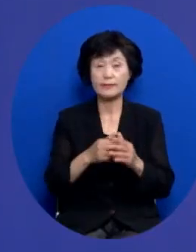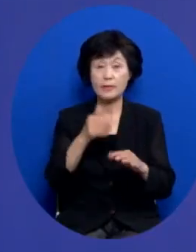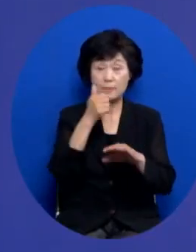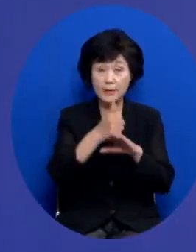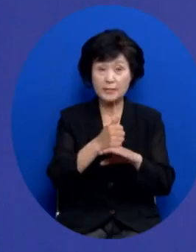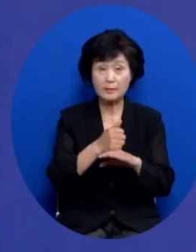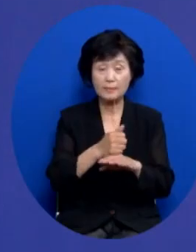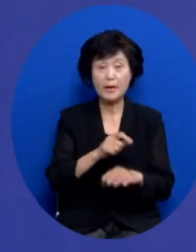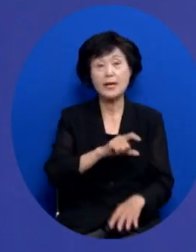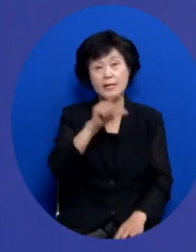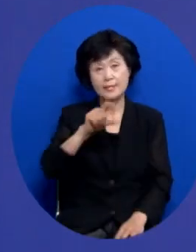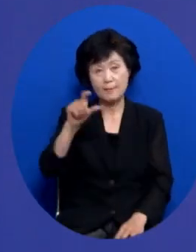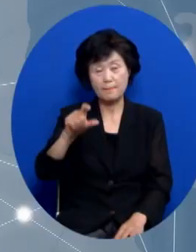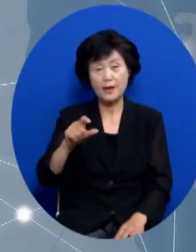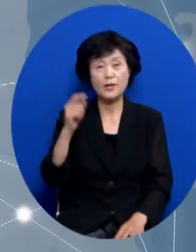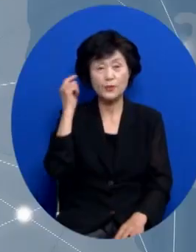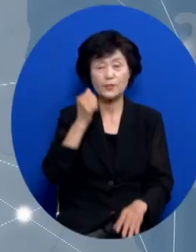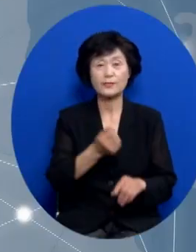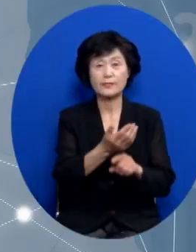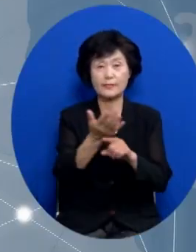마지막으로 네팔 살펴보겠습니다.